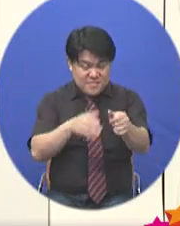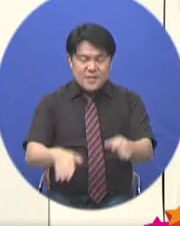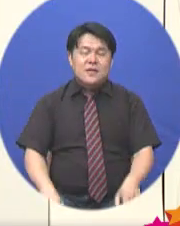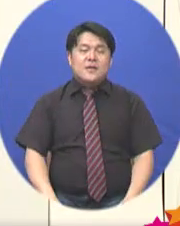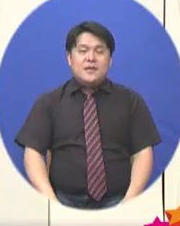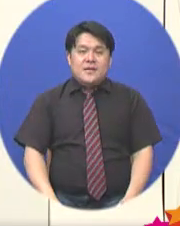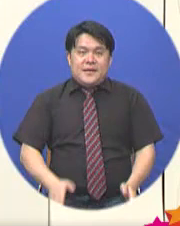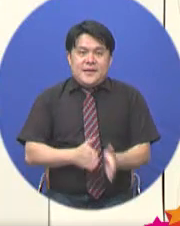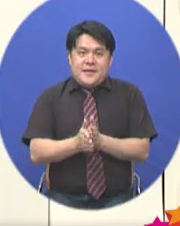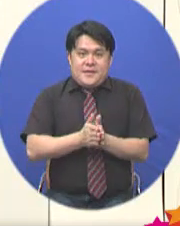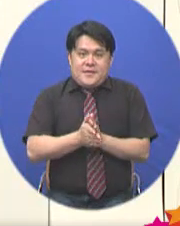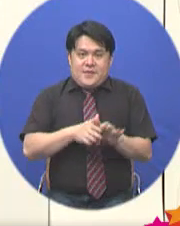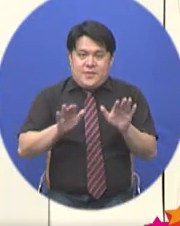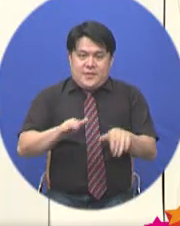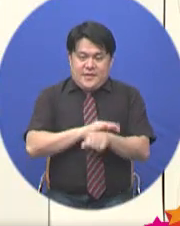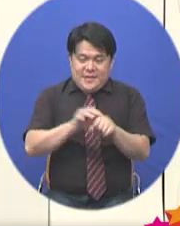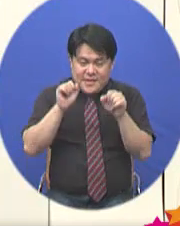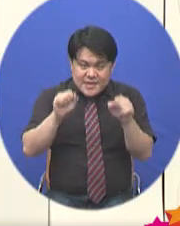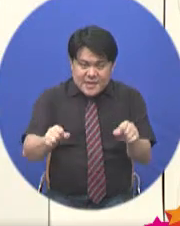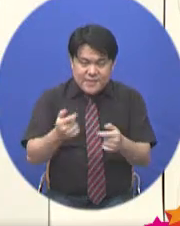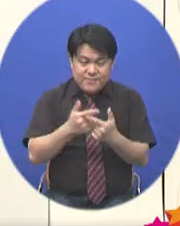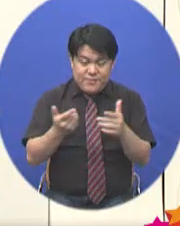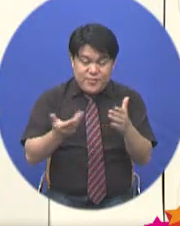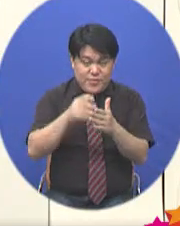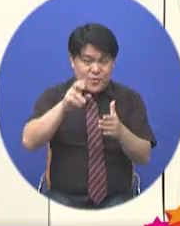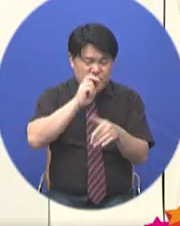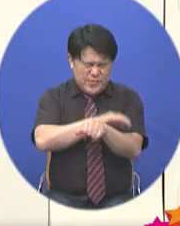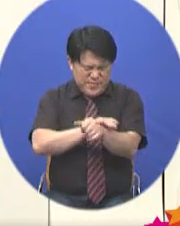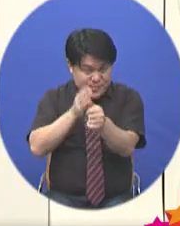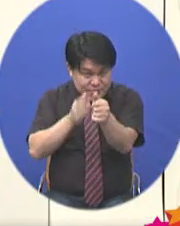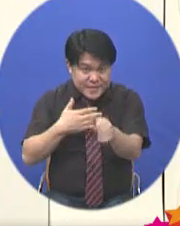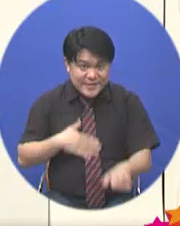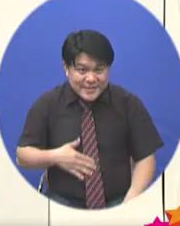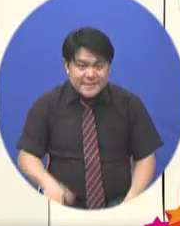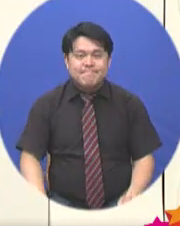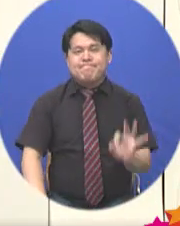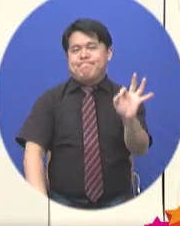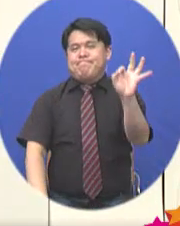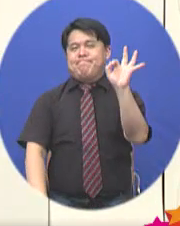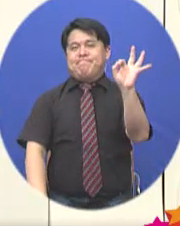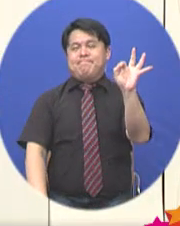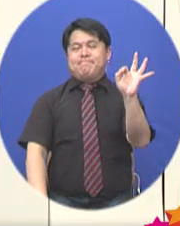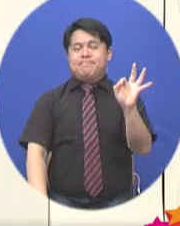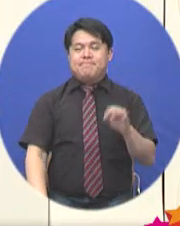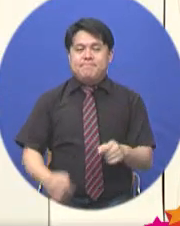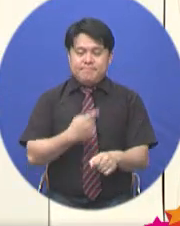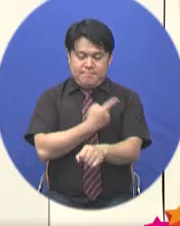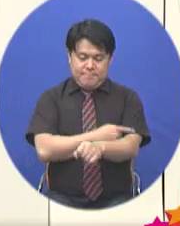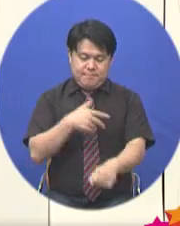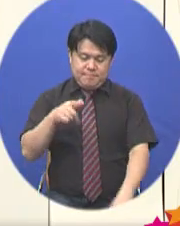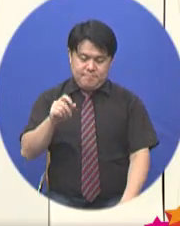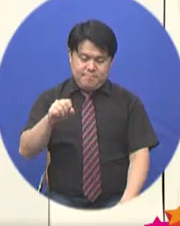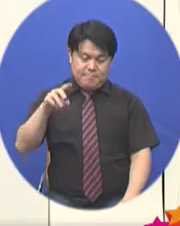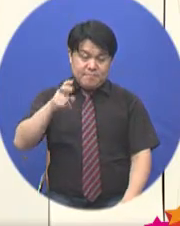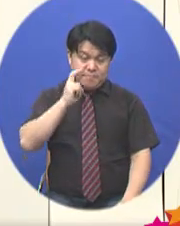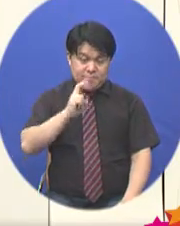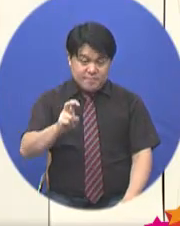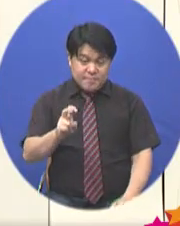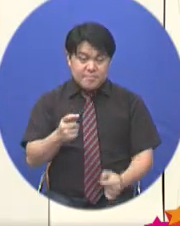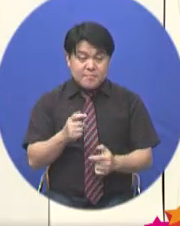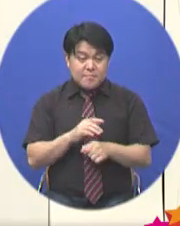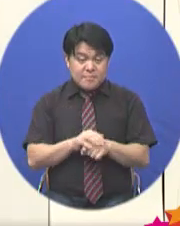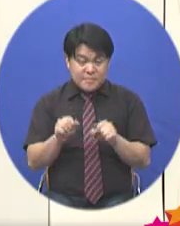오늘 예. 자리 끌어 부산항 잘 불러주세요. 예. 네. 권정식님이 부릅니다. 자리